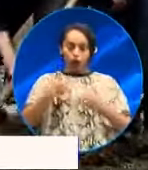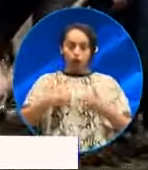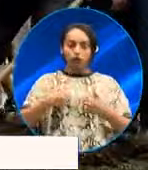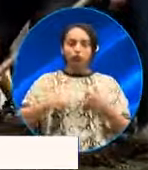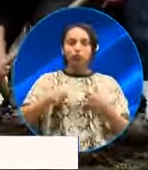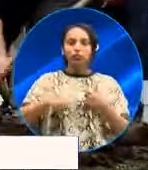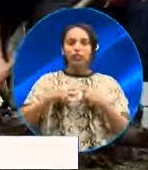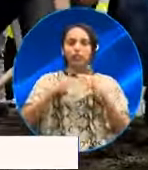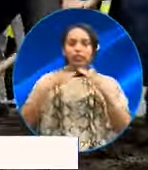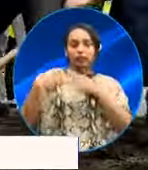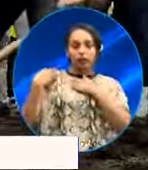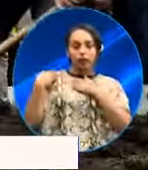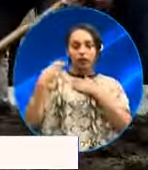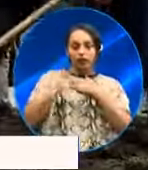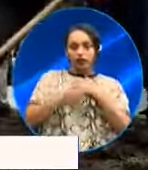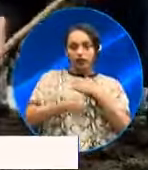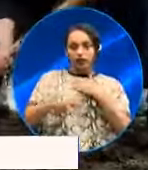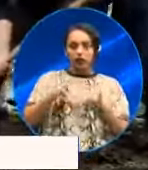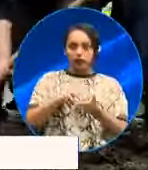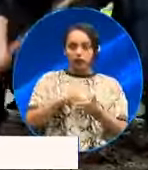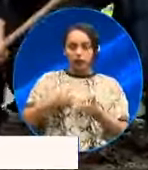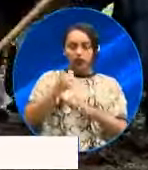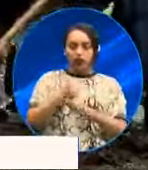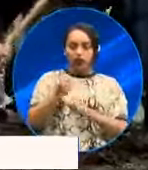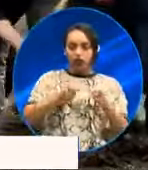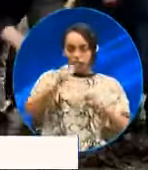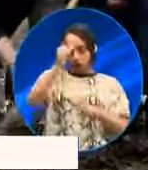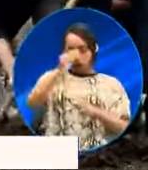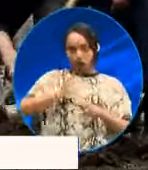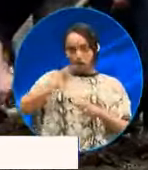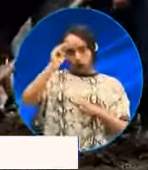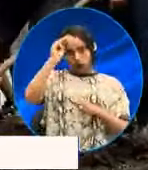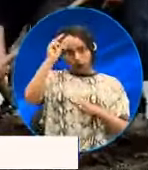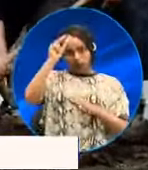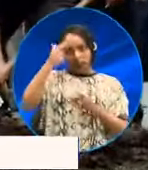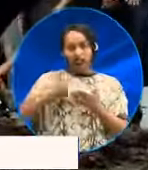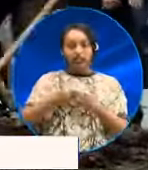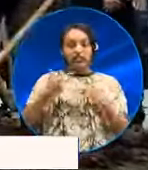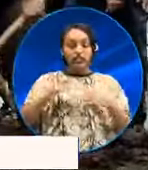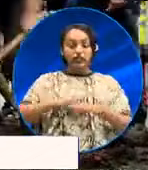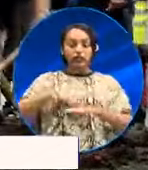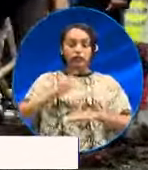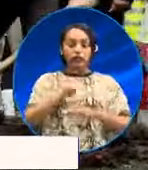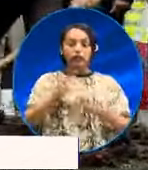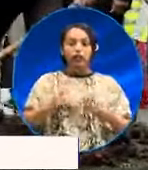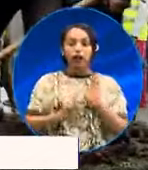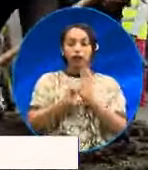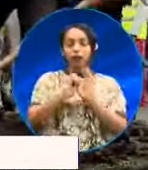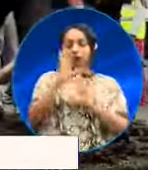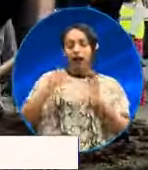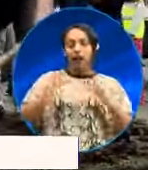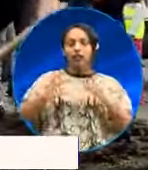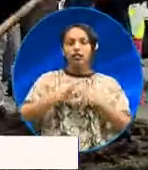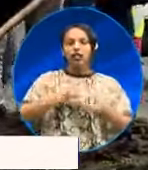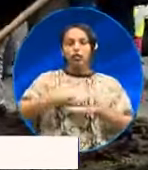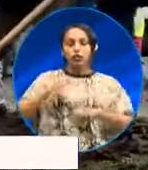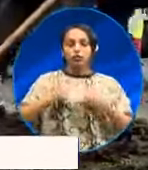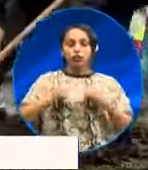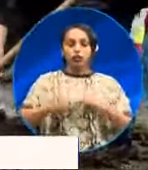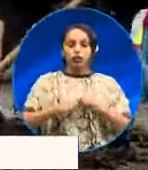ያሉት በምክትል ከንቲባ ማዕረግ የአዲስ አበባ ከተማ ዋና ስራ አስኪያጅ አቶ ጥራቱ በየነ ይህ ድል ይበልጥ እንዲያበራ ደግሞ አንድነትን